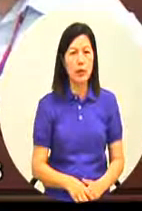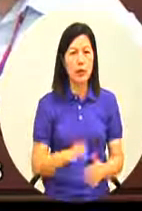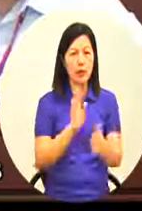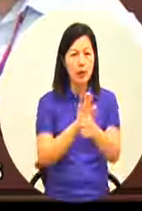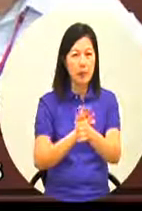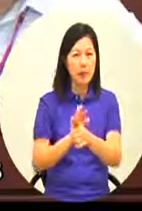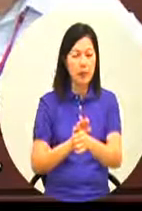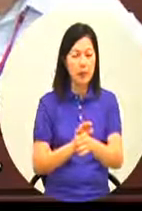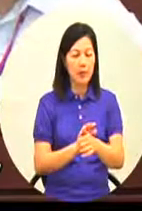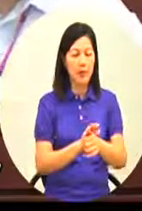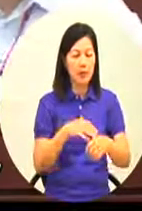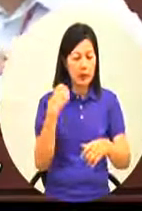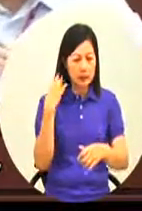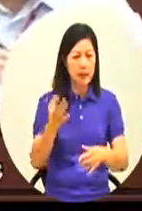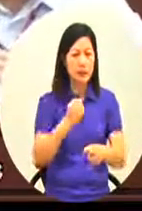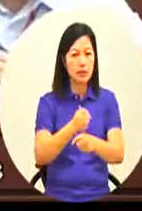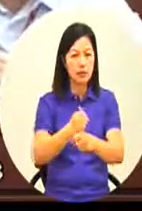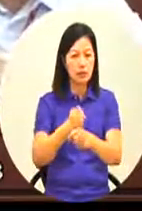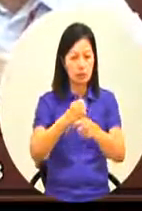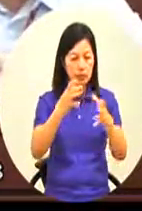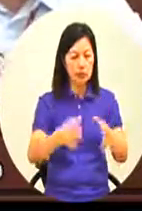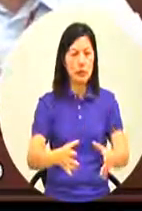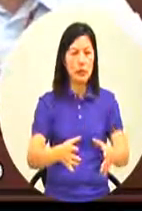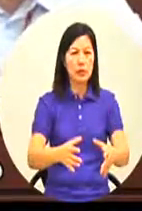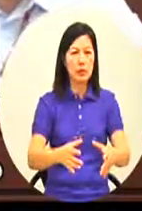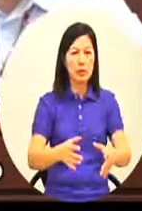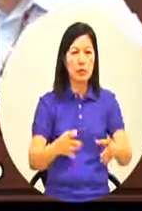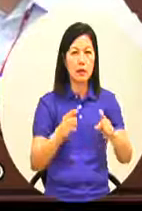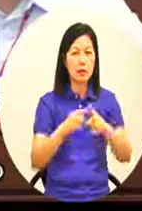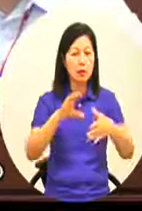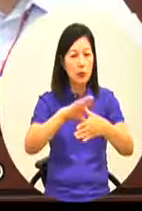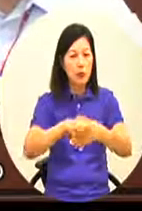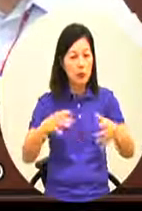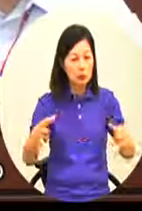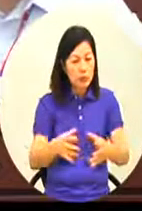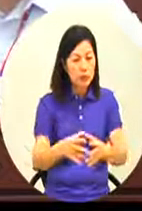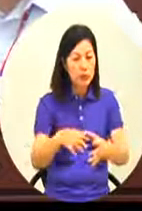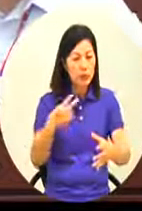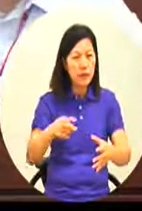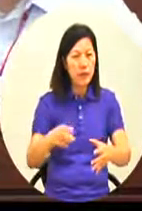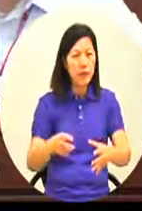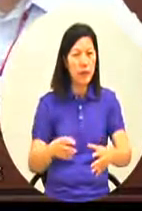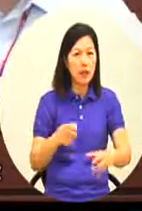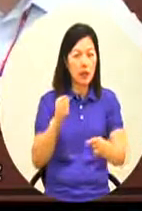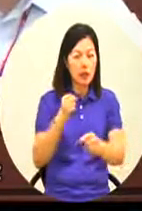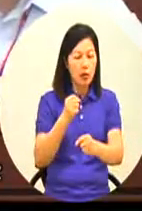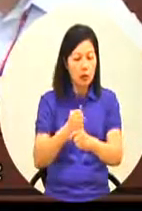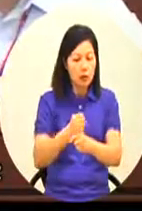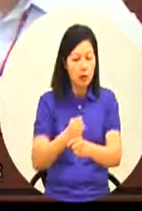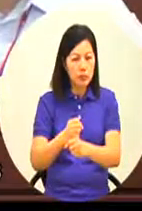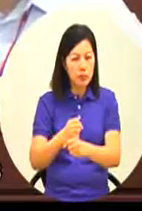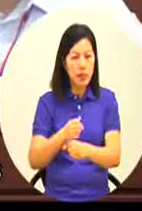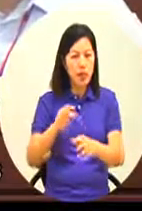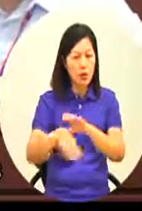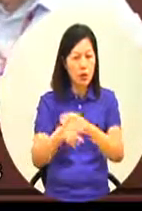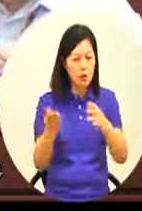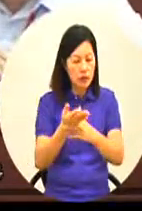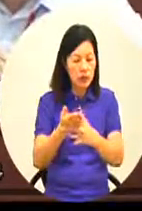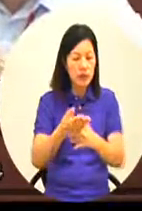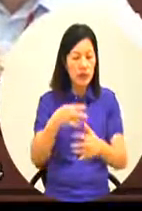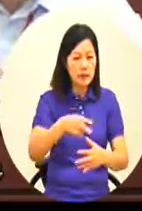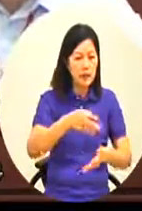的产业啦。那它可以是人文的聚落，它也可以是一个共同工作的一个空间，那它更可以是主题旅馆，尤